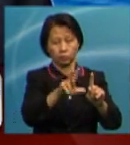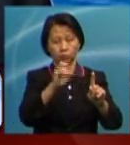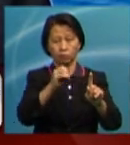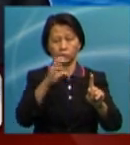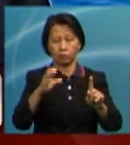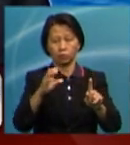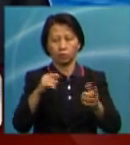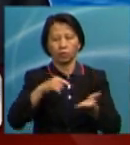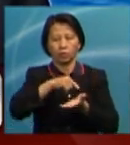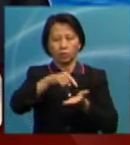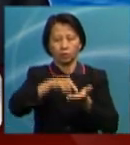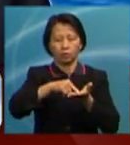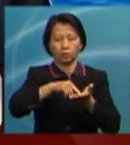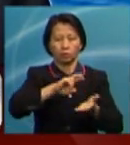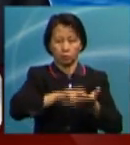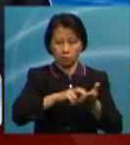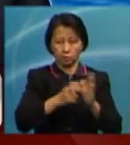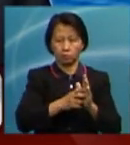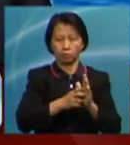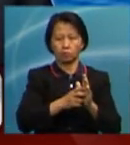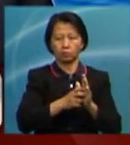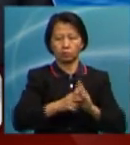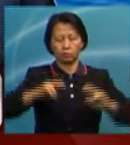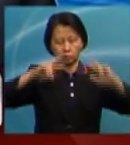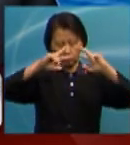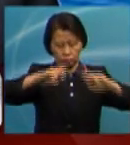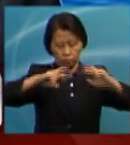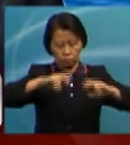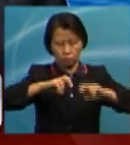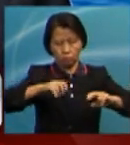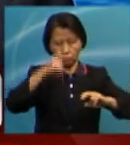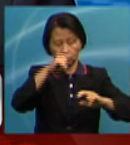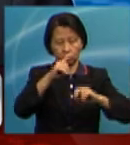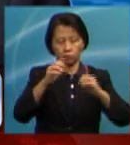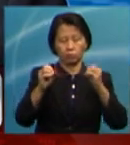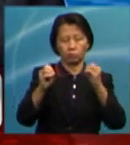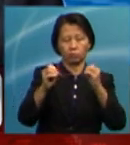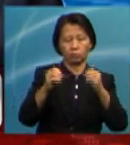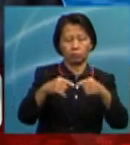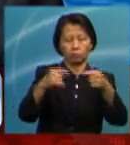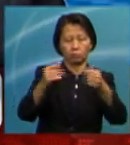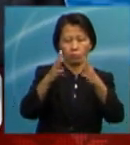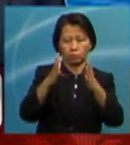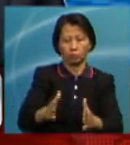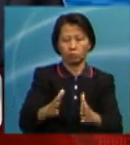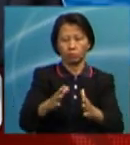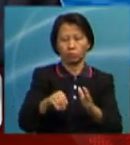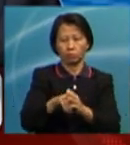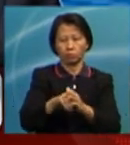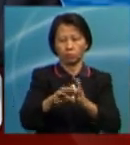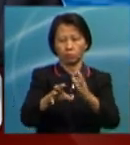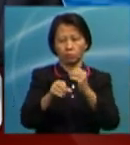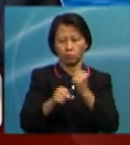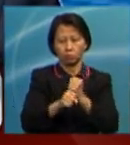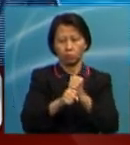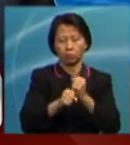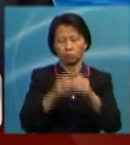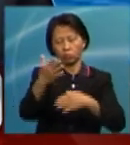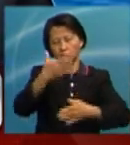this provides Investigation into offenses of hijacking